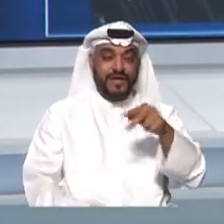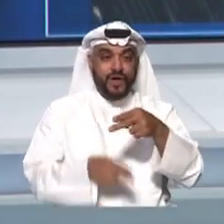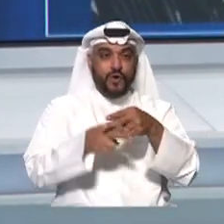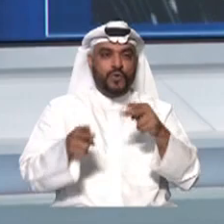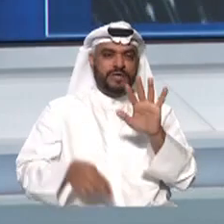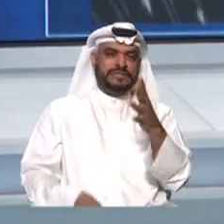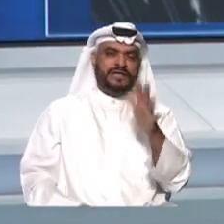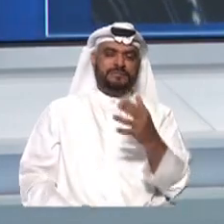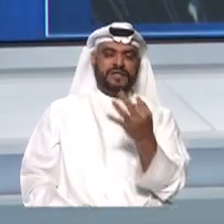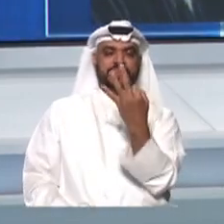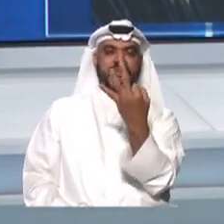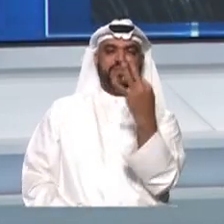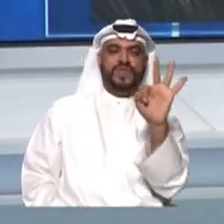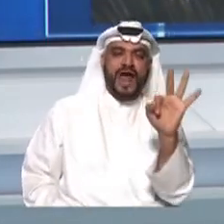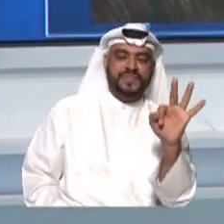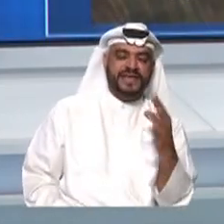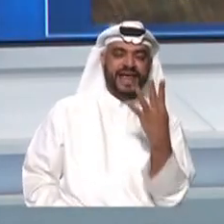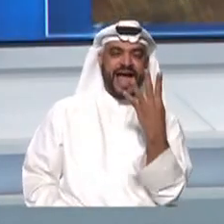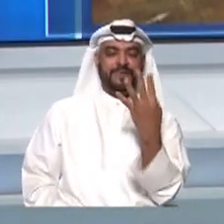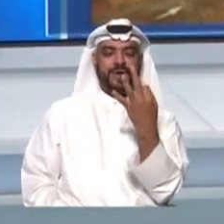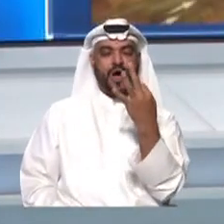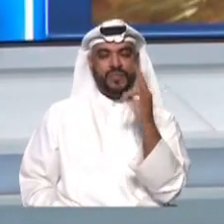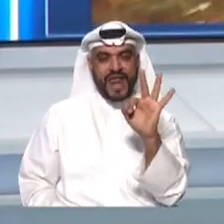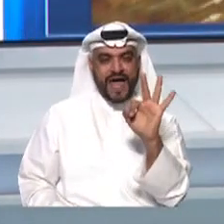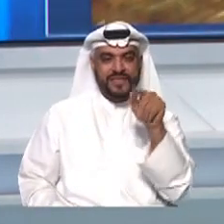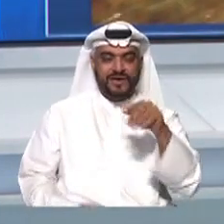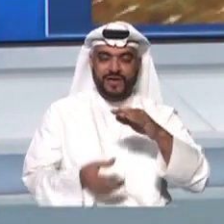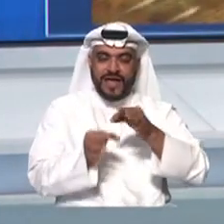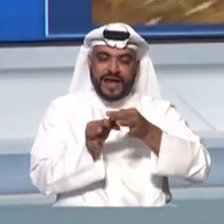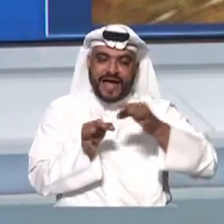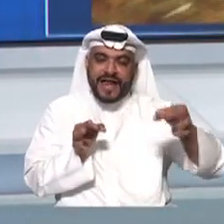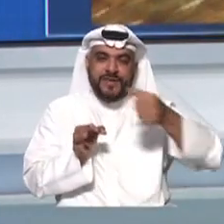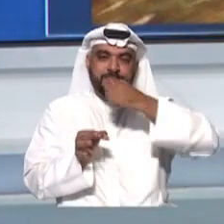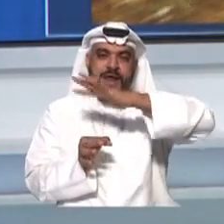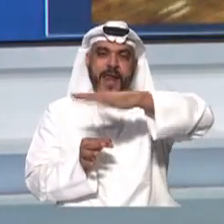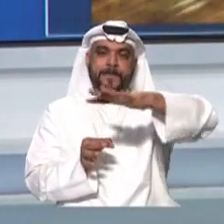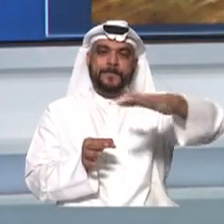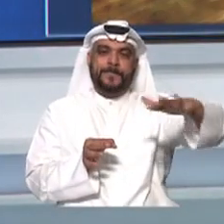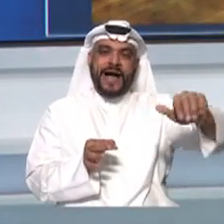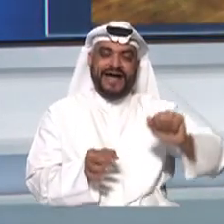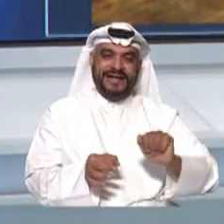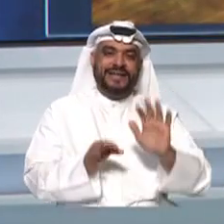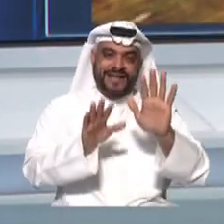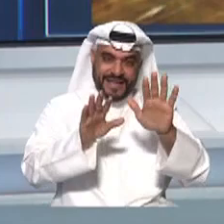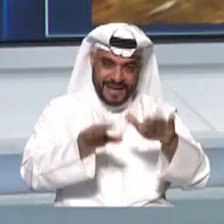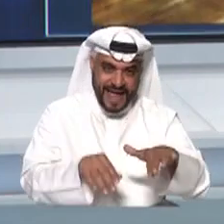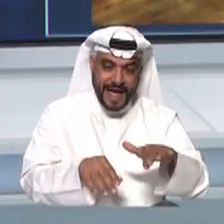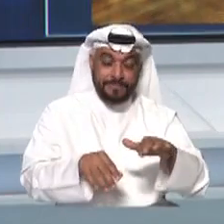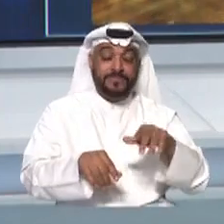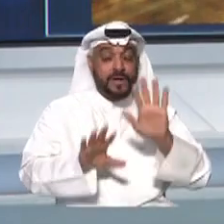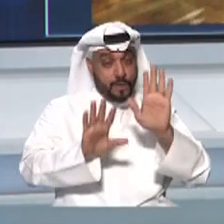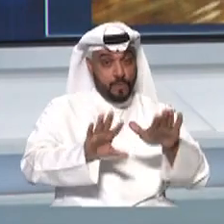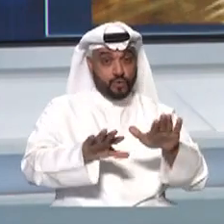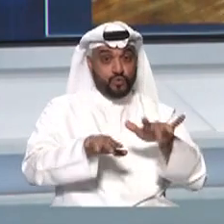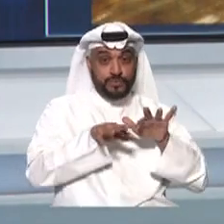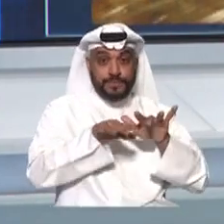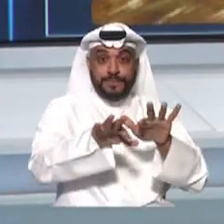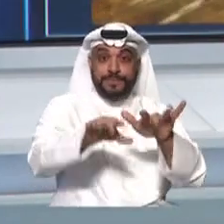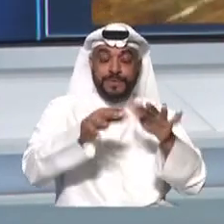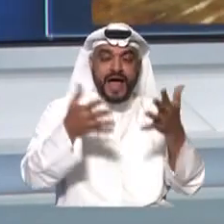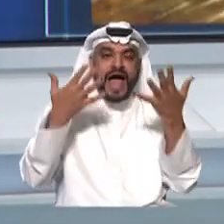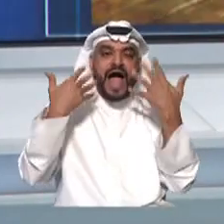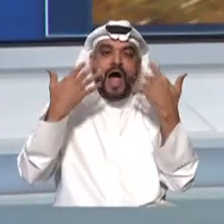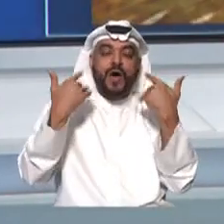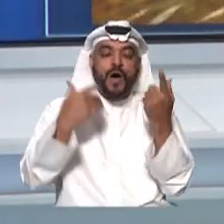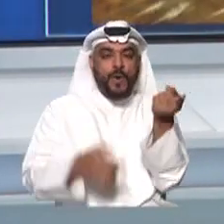بين 33 إلى 34 درجة مئوية على السواحل والجزر. استمرار الرياح الجنوبية والجنوبية الغربية